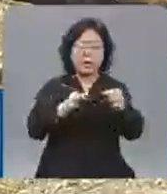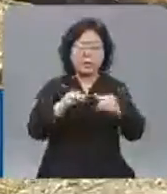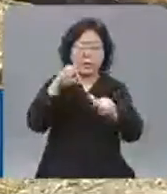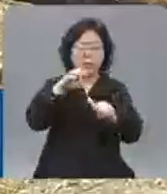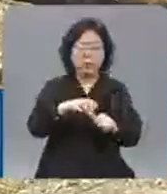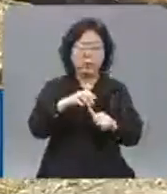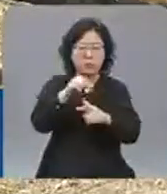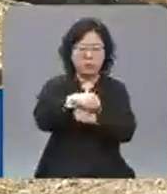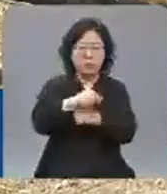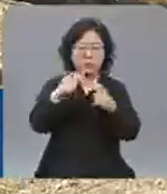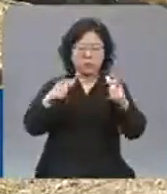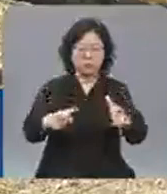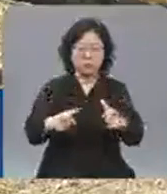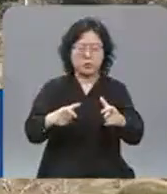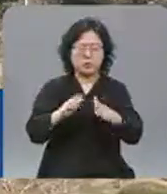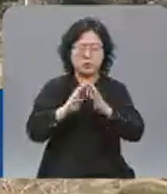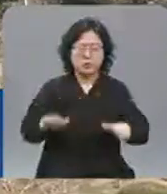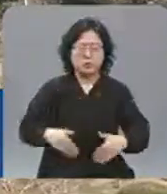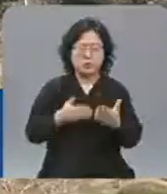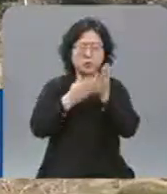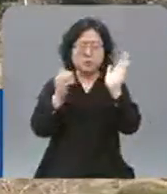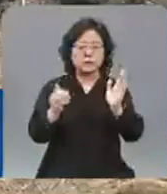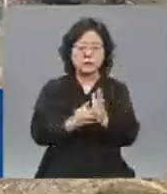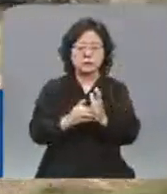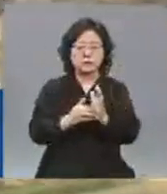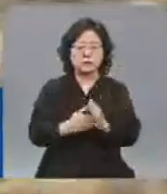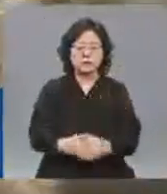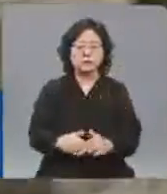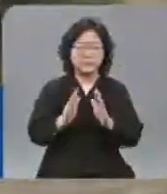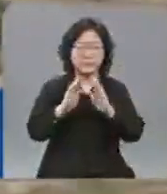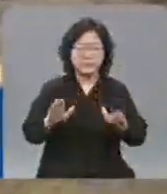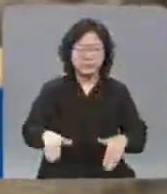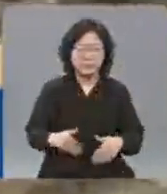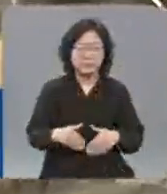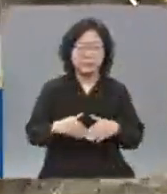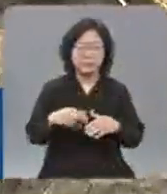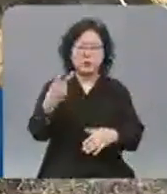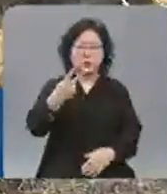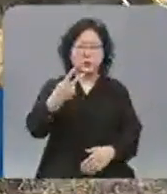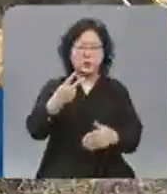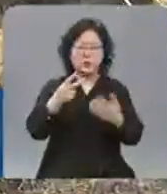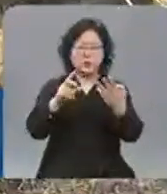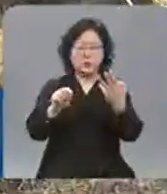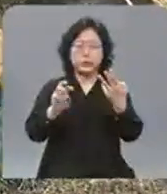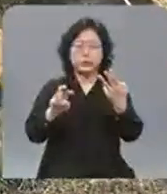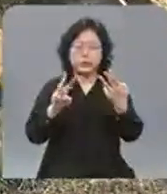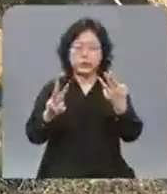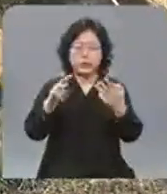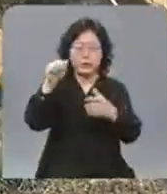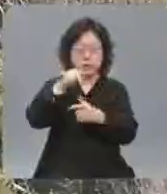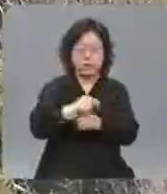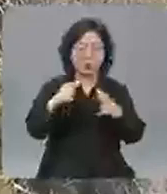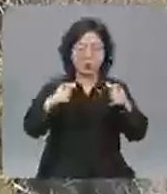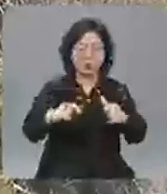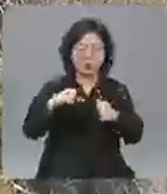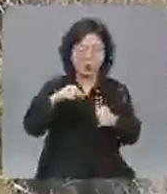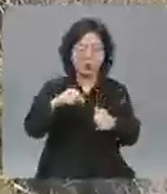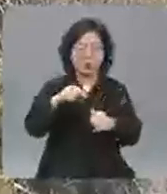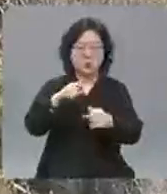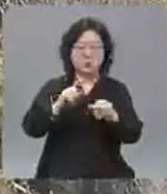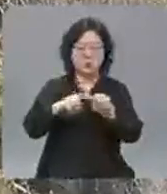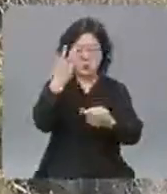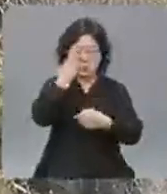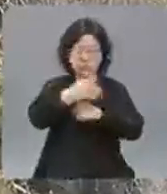허가구역으로 묶어달라고 전라남도에 요청했다고 밝혔습니다. 전라남도는 오는 23일 토지거래 허가구역 지정 방안을